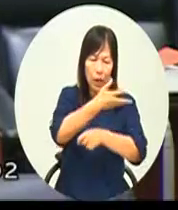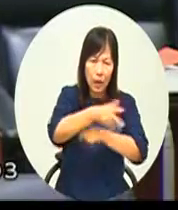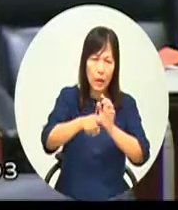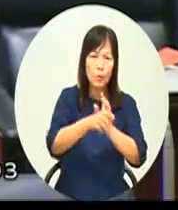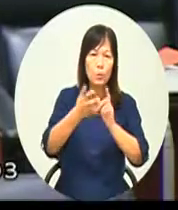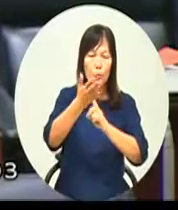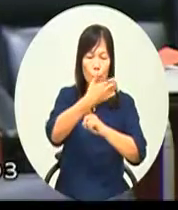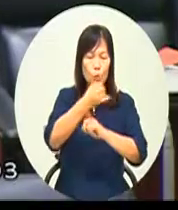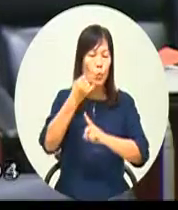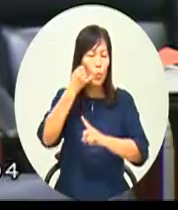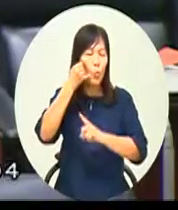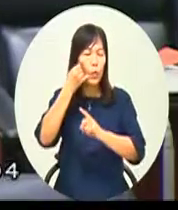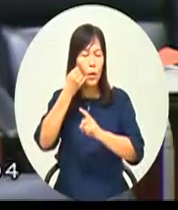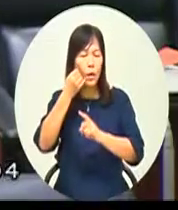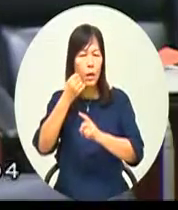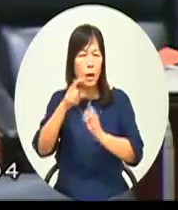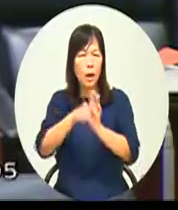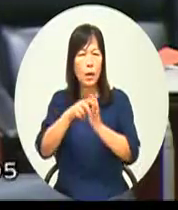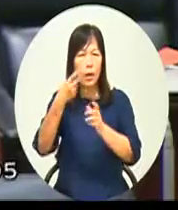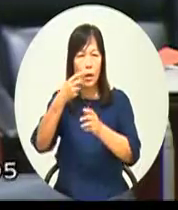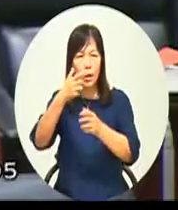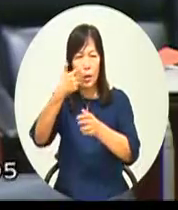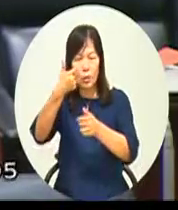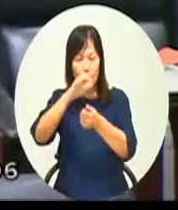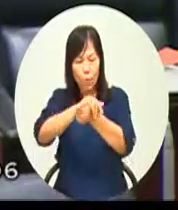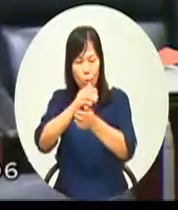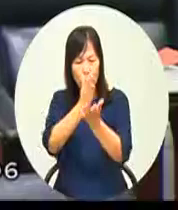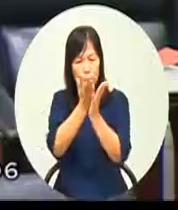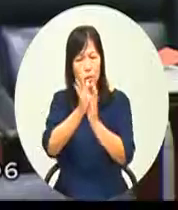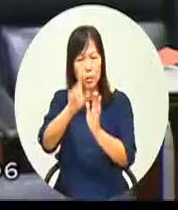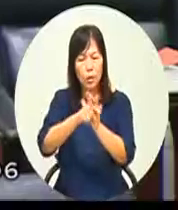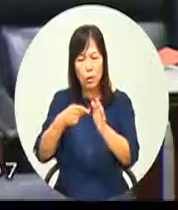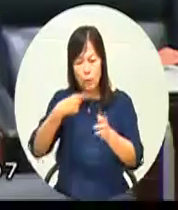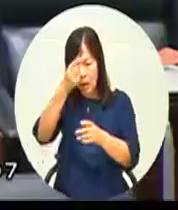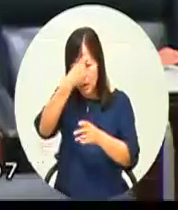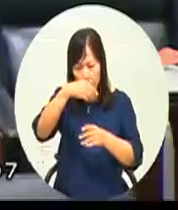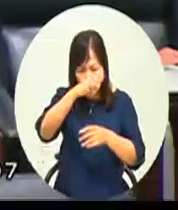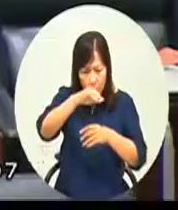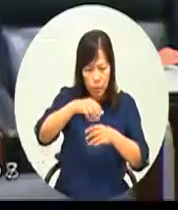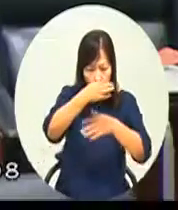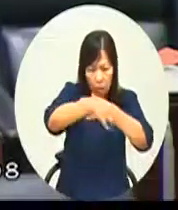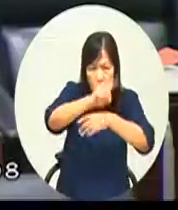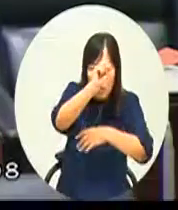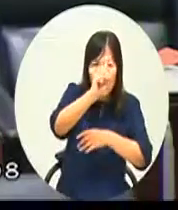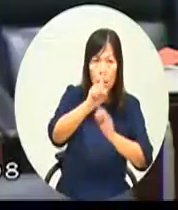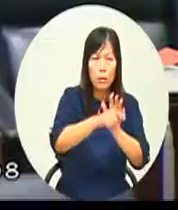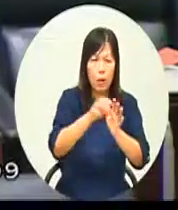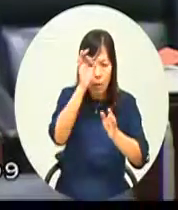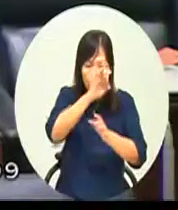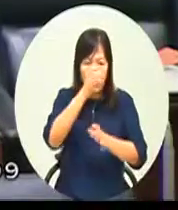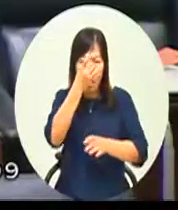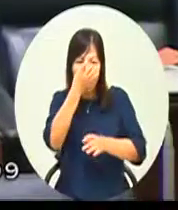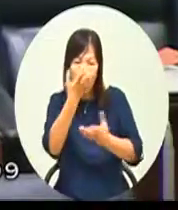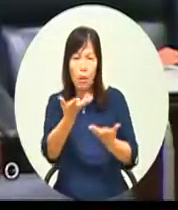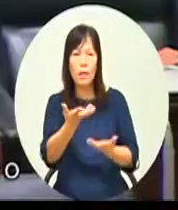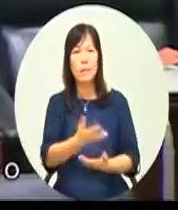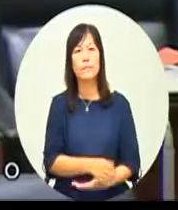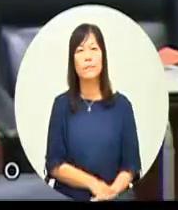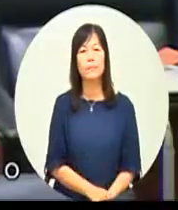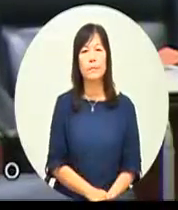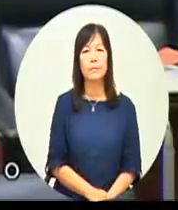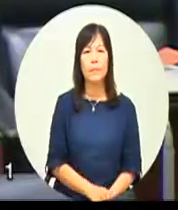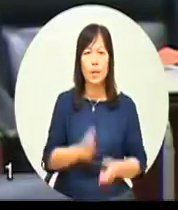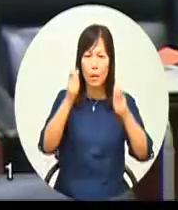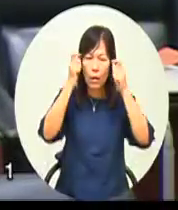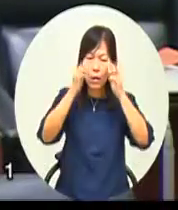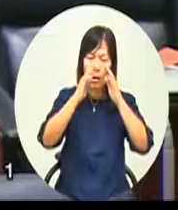有澄清湖、六龟等等，就是没有凤山。那本席再怎么看里面都找不到凤山。那高雄